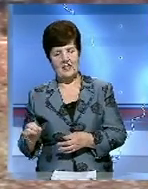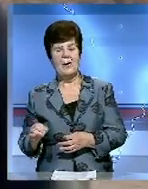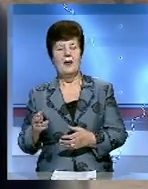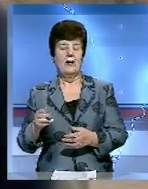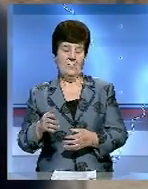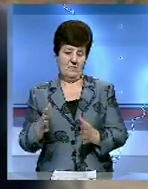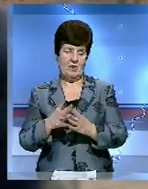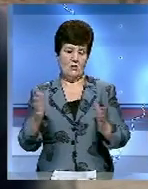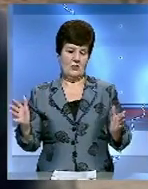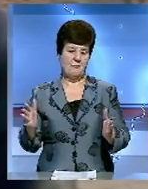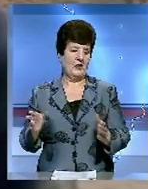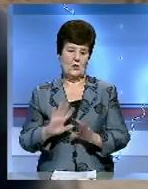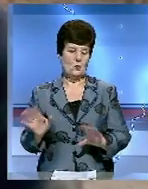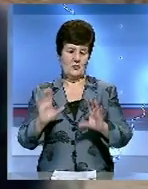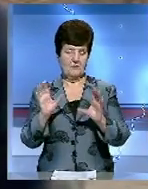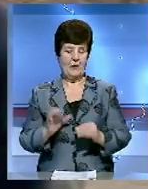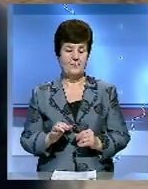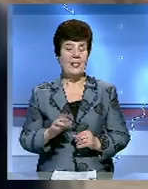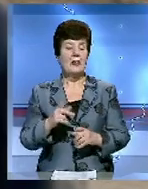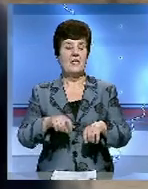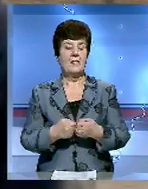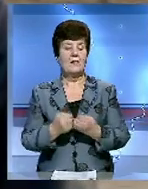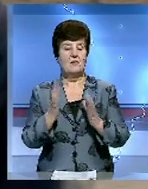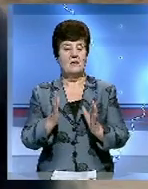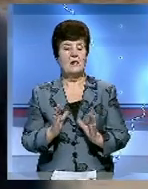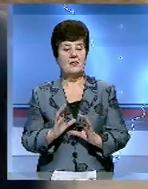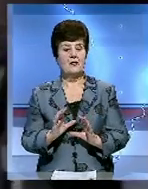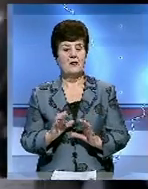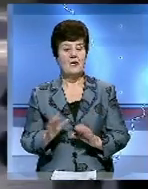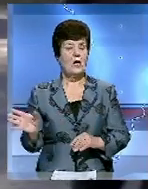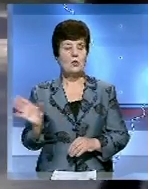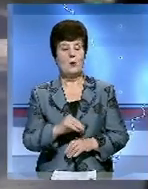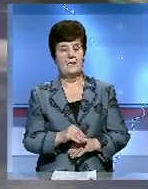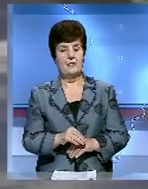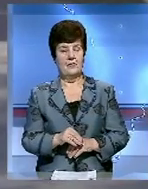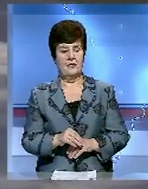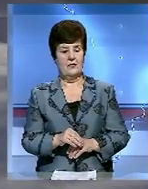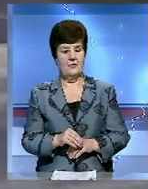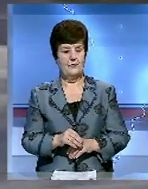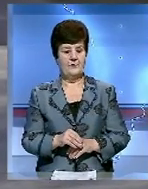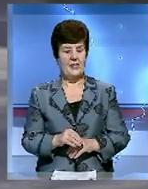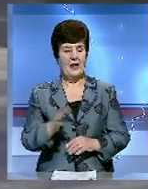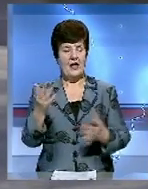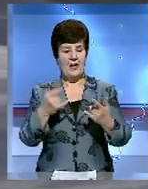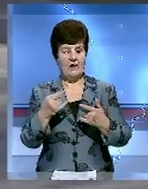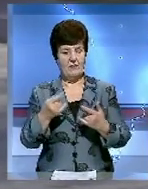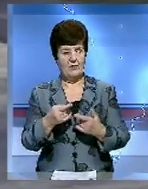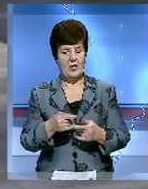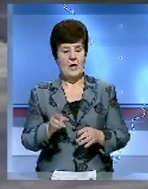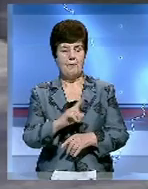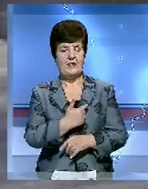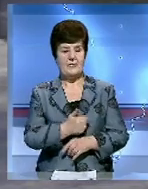respectate. În ce domenii credeți că sunt încălcate? În toate. На жилье, на медицинское